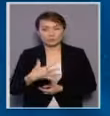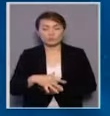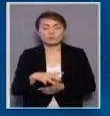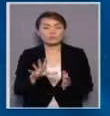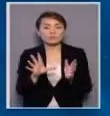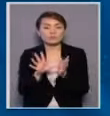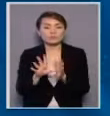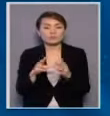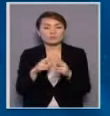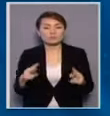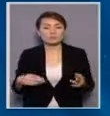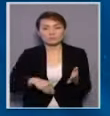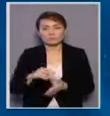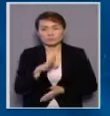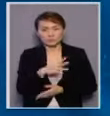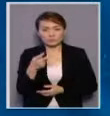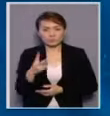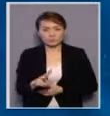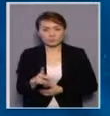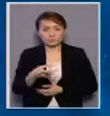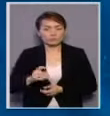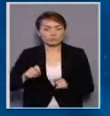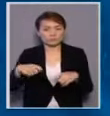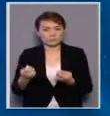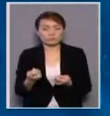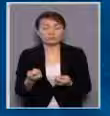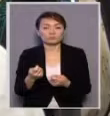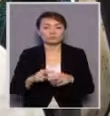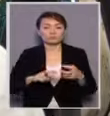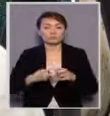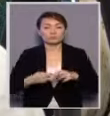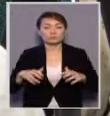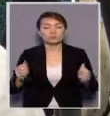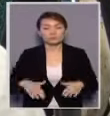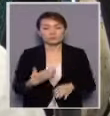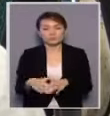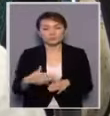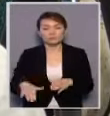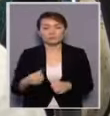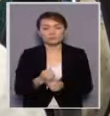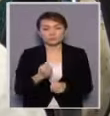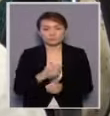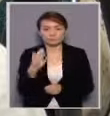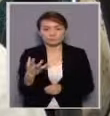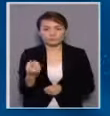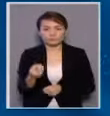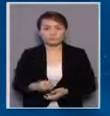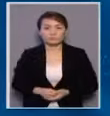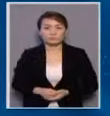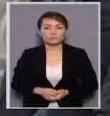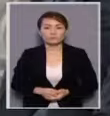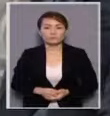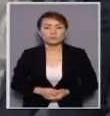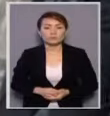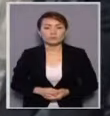трансформаторлар сатып алды. Оны осы екеуін осы округқа келіп қойып, осы мәселелерді шешу жолында жұмыстанып жатыр. Сонымен қатар мынау жолдың